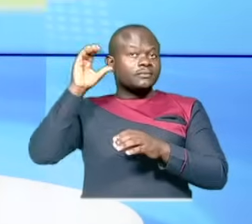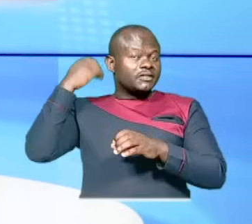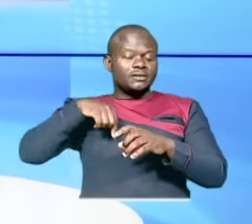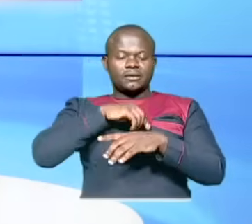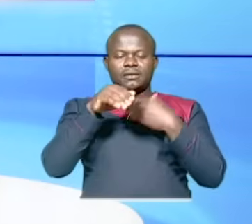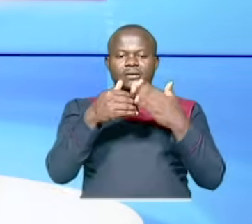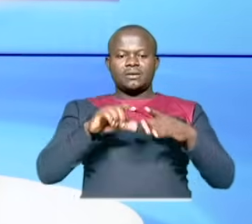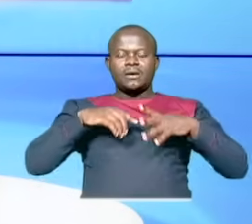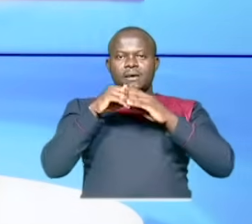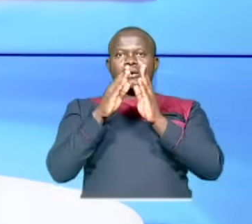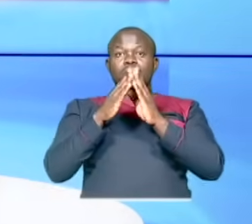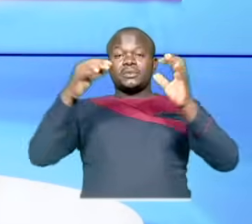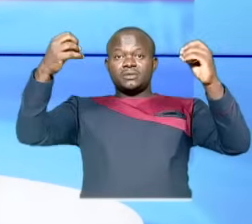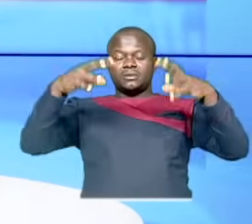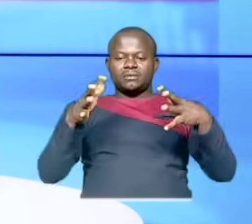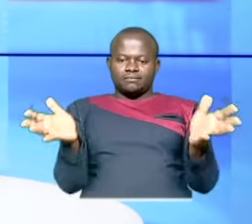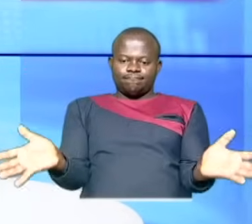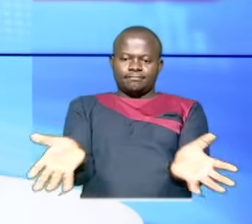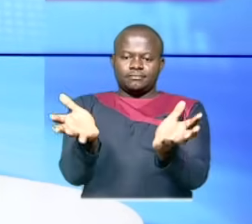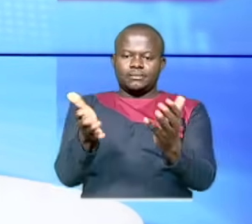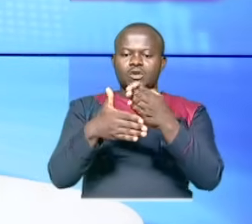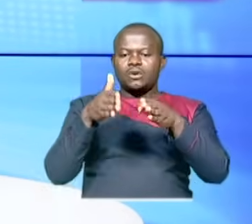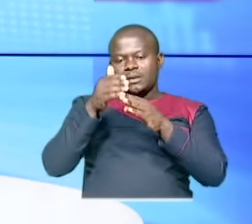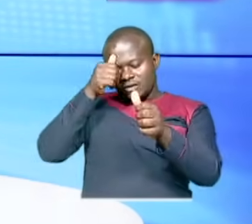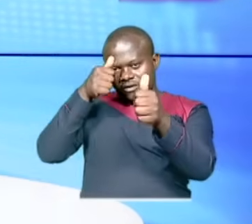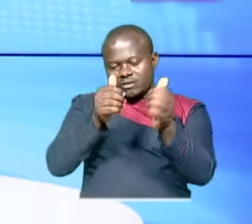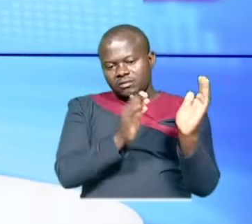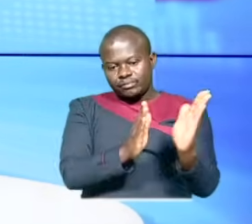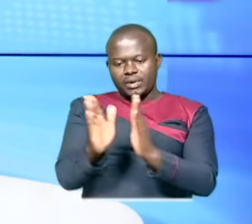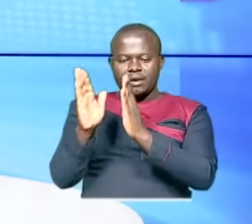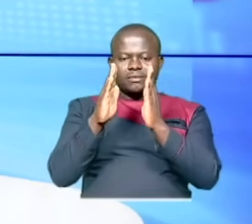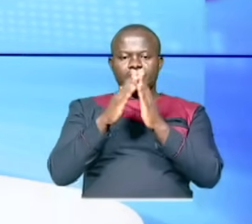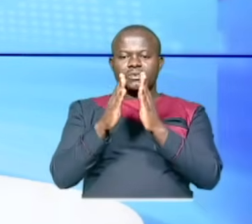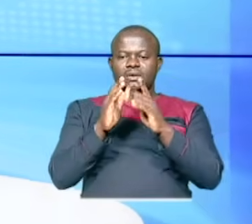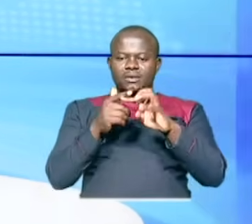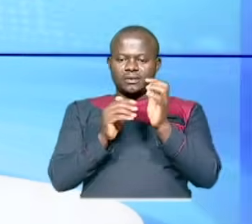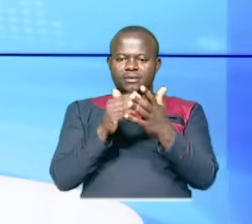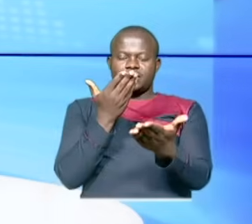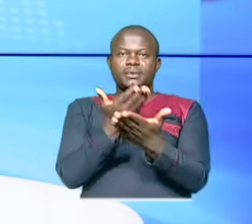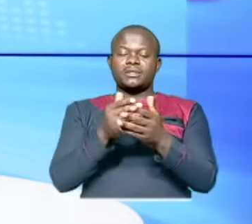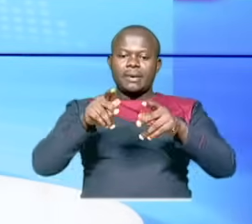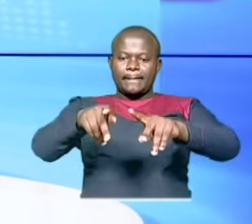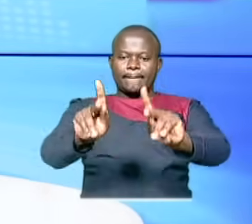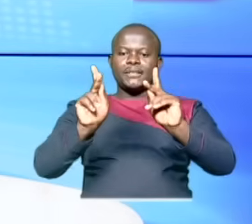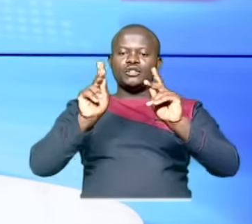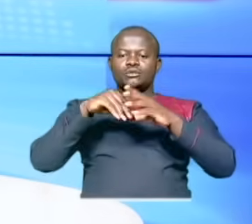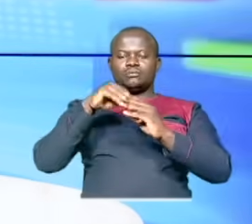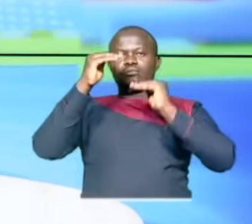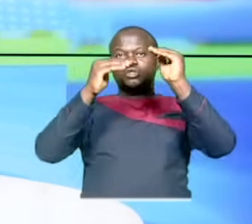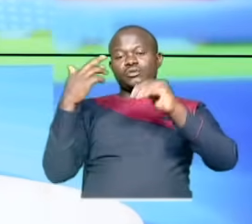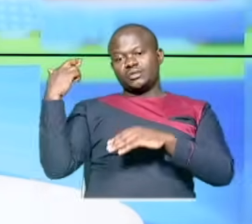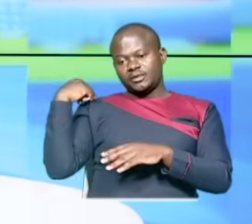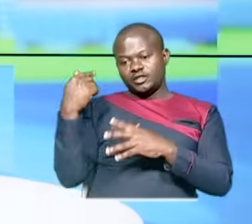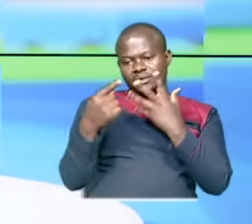Abatuye mu mujyi wa Kigali bo barashishikarizwa kubaka bakurikije igishushanyo mbonera cy'umujyi kandi bakabisabira uburenganzira mu nzego zibishinzwe.